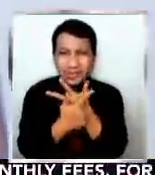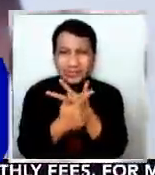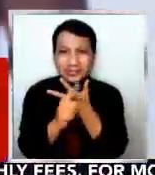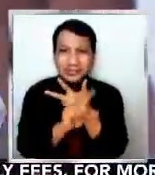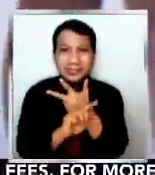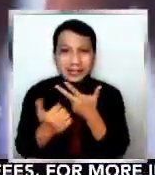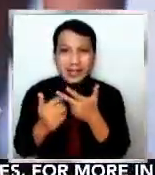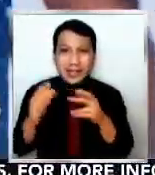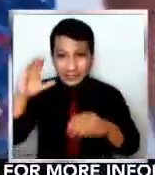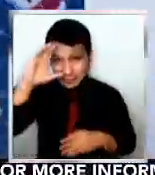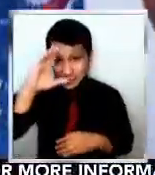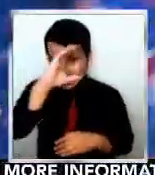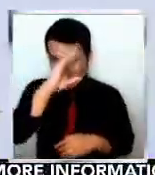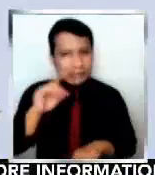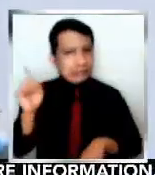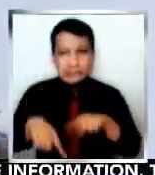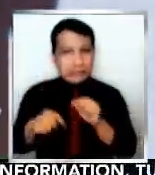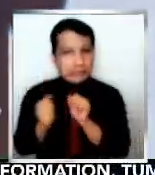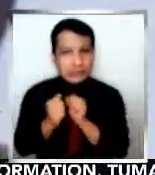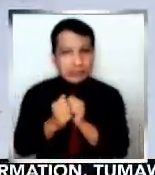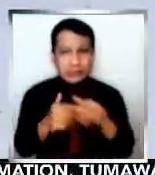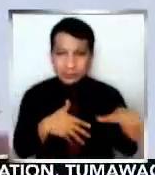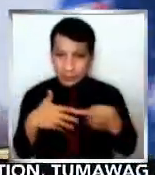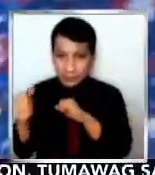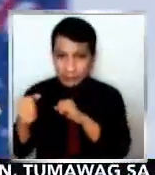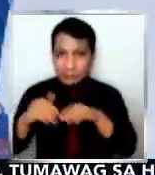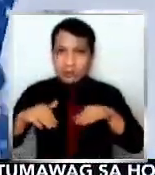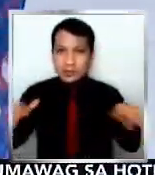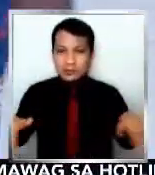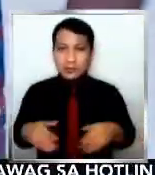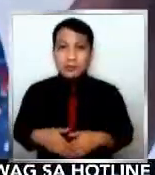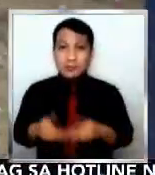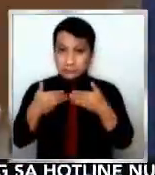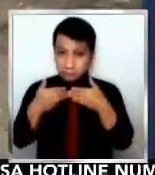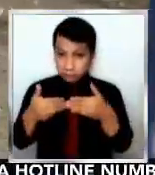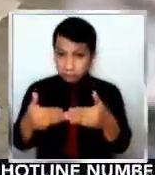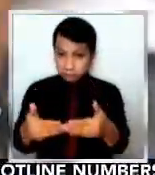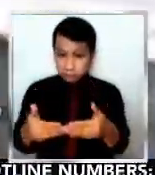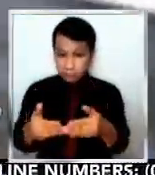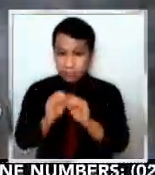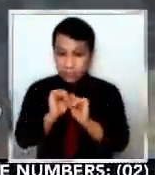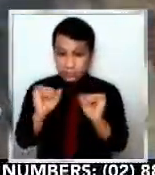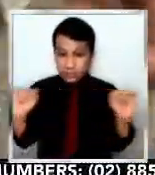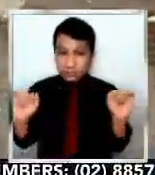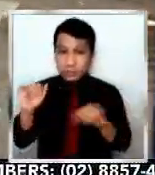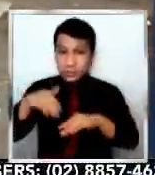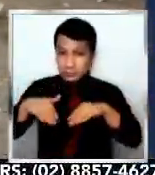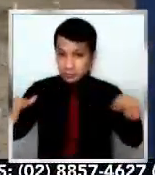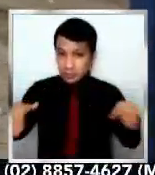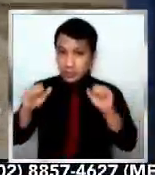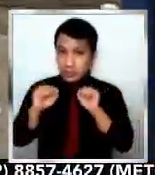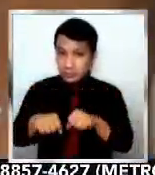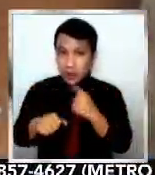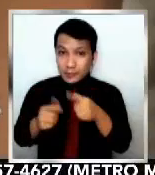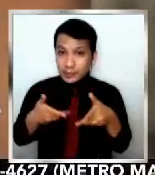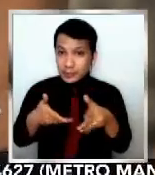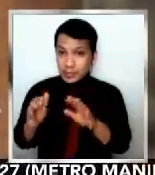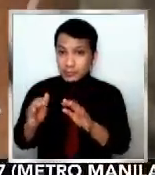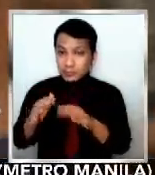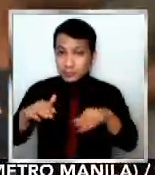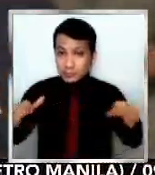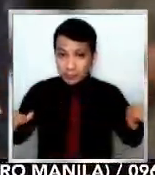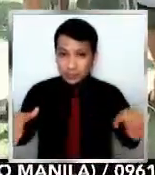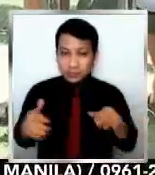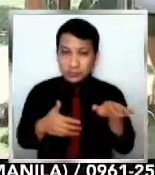Presidential Spokesperson Harry Roque, sa kabila ng patuloy na banta ng COVID-19, ligtas pa rin naman daw maituturing ang pagpayag sa mga batang lumabas ng bahay